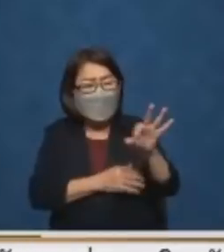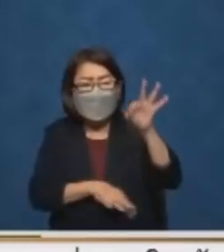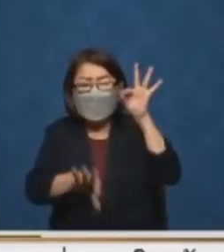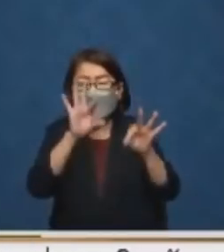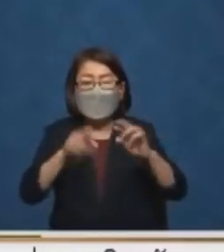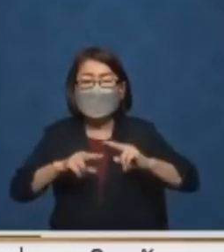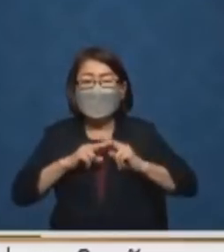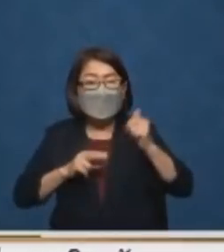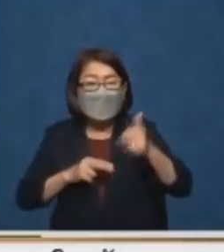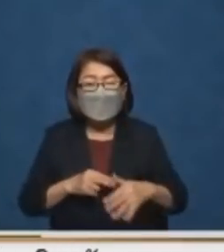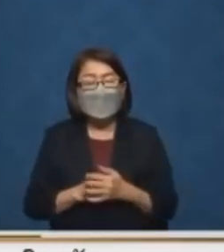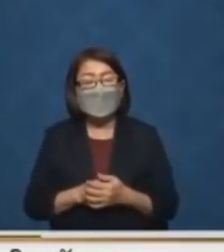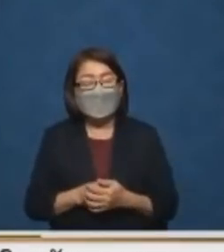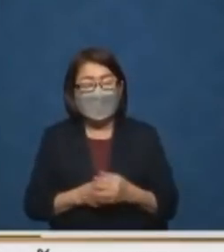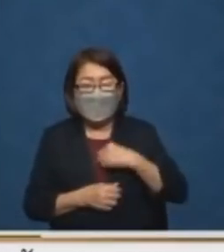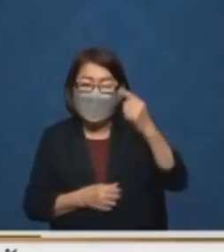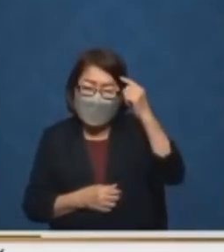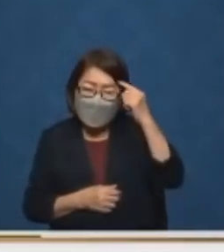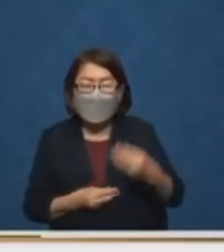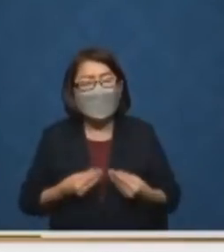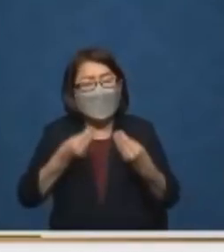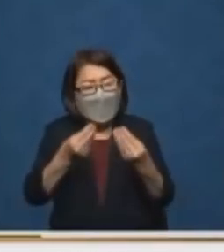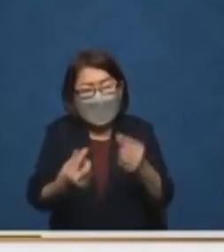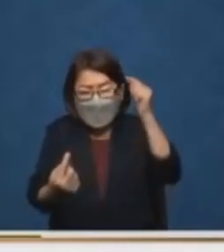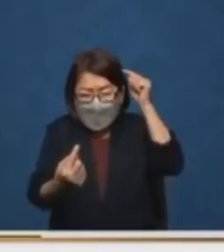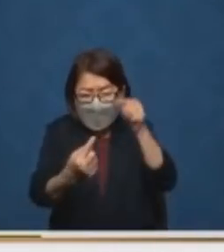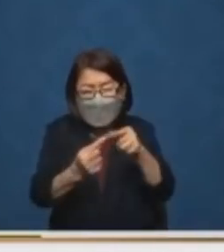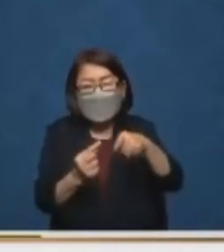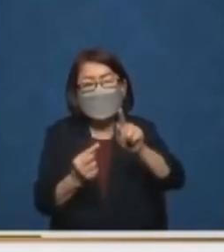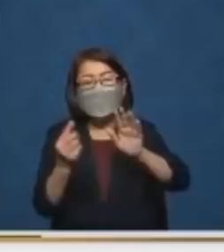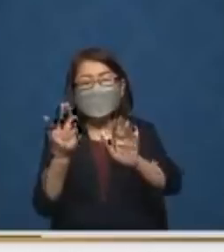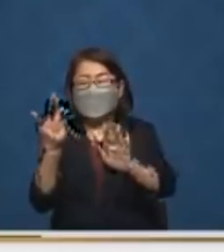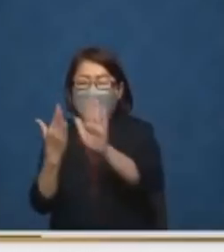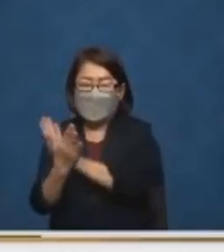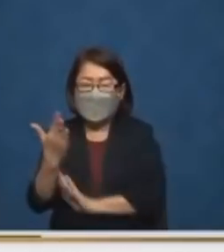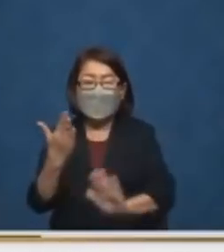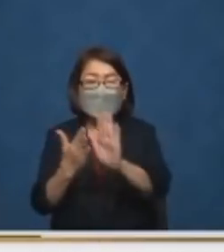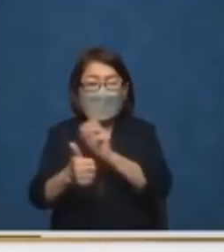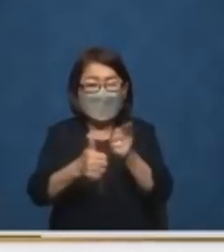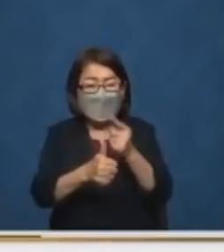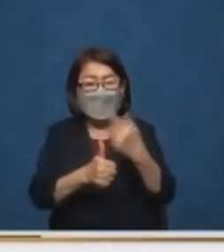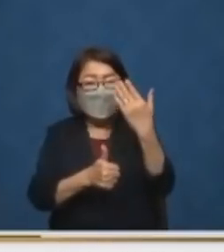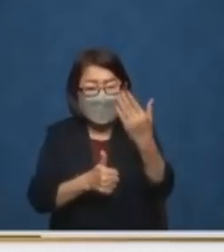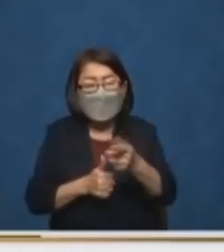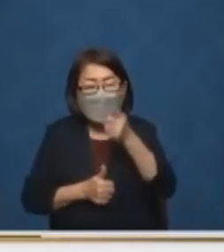ผมคิดว่าถ้าท่านคำนงถึงผลประโยชนของประเทศชาิเป็หลกท่านต้ปริบัิต่วัคซีนอื่น